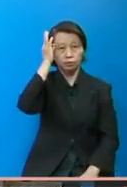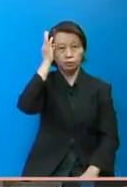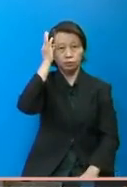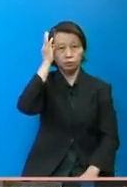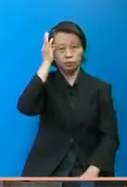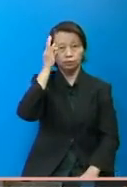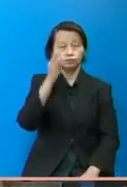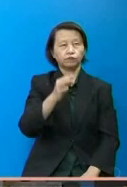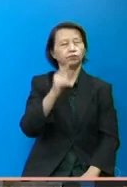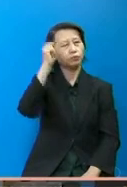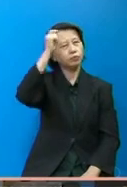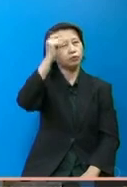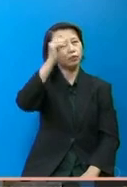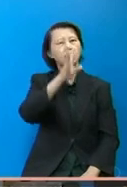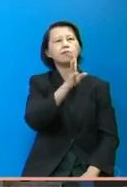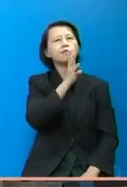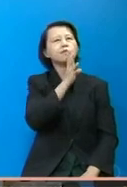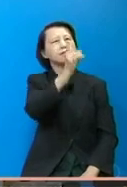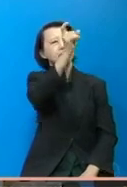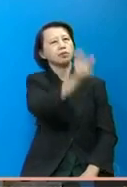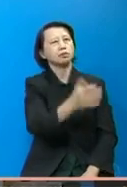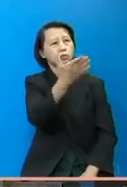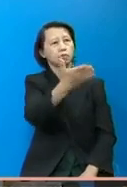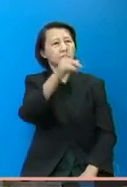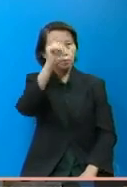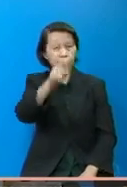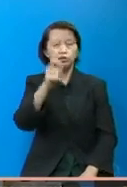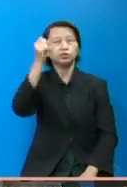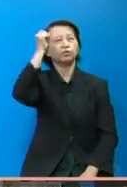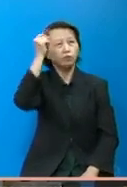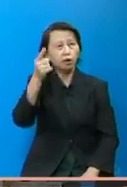Nah, Tuan Speaker perlu faham